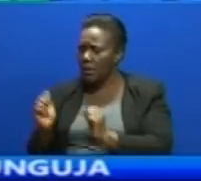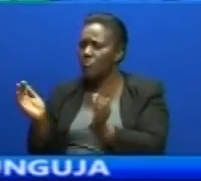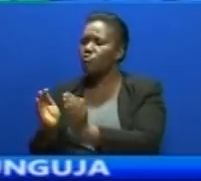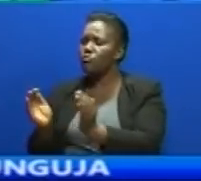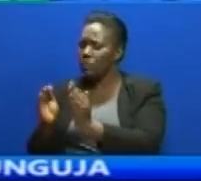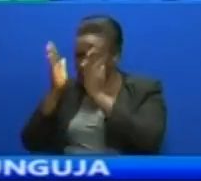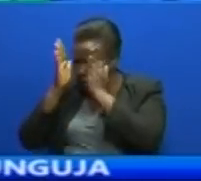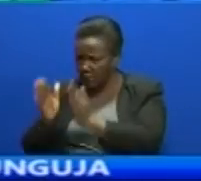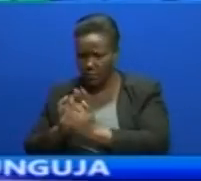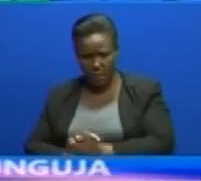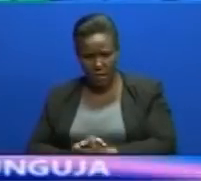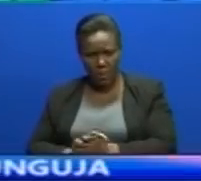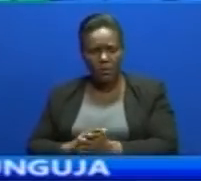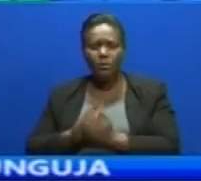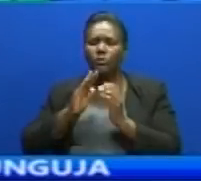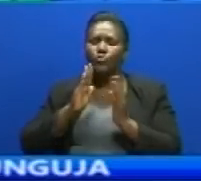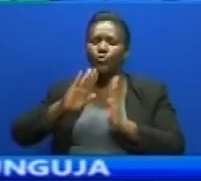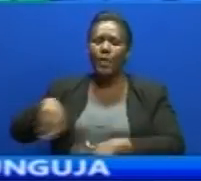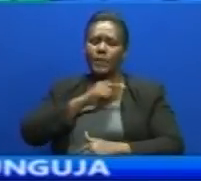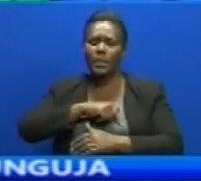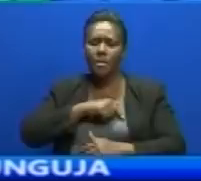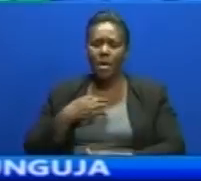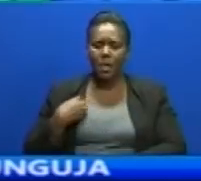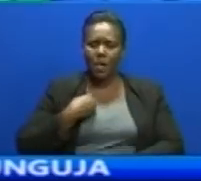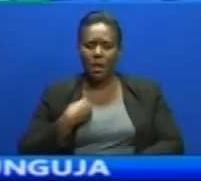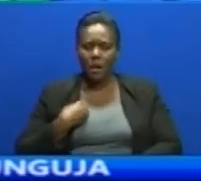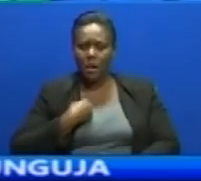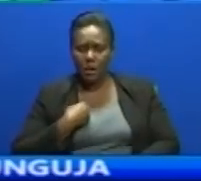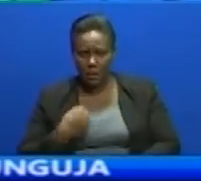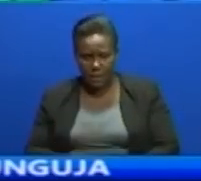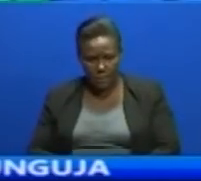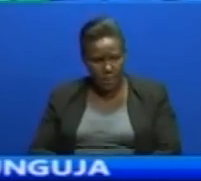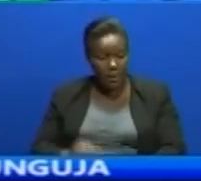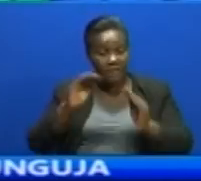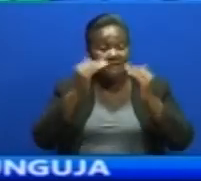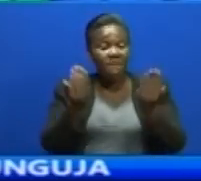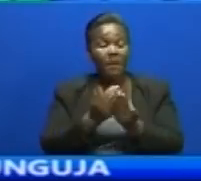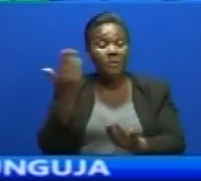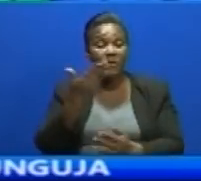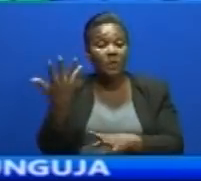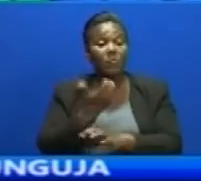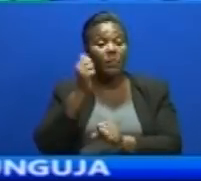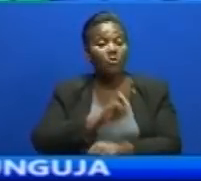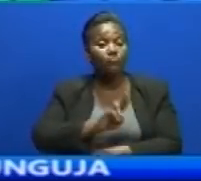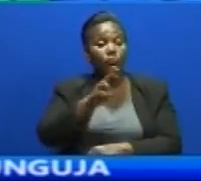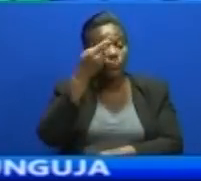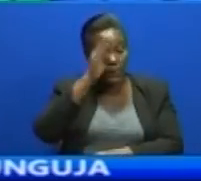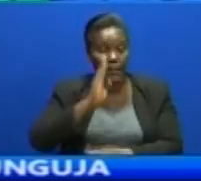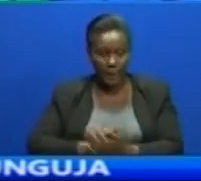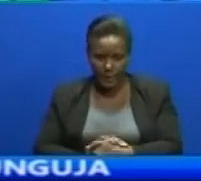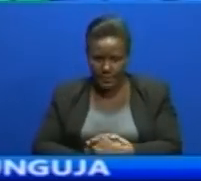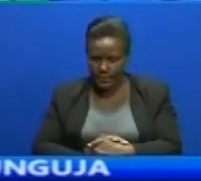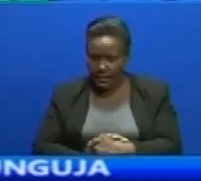Tuache kujikomaeza na vyama vingine vinapata ruzuku ya serikali.